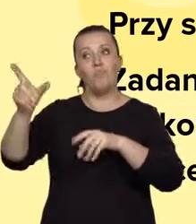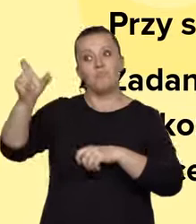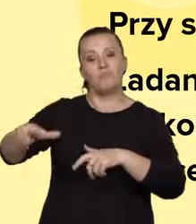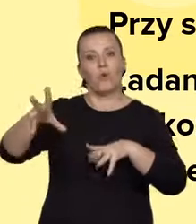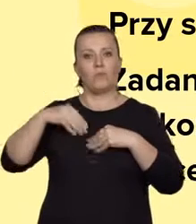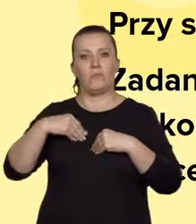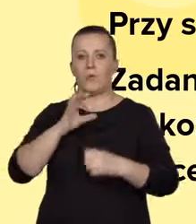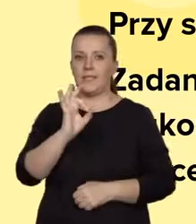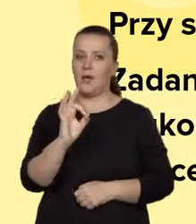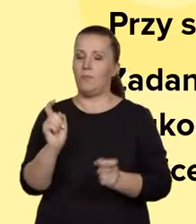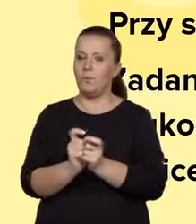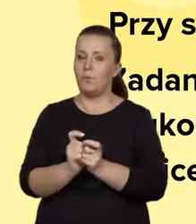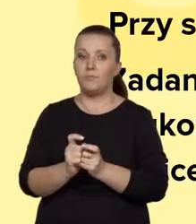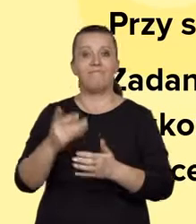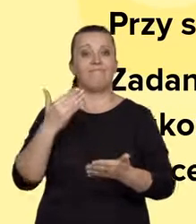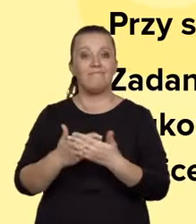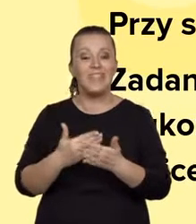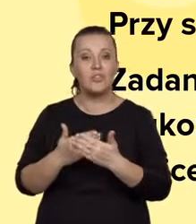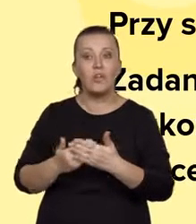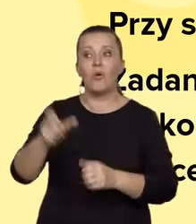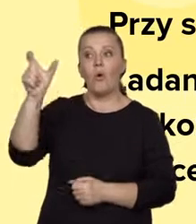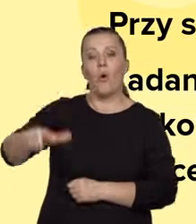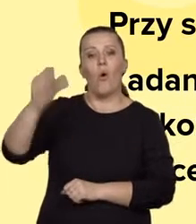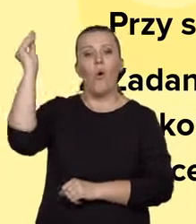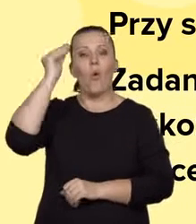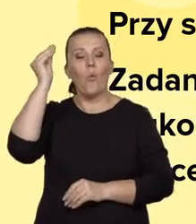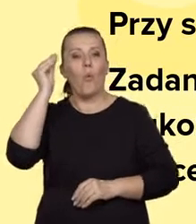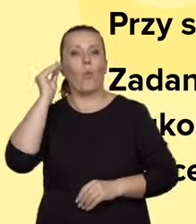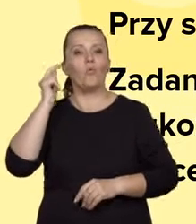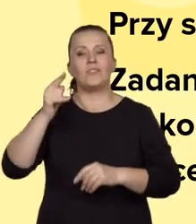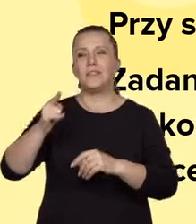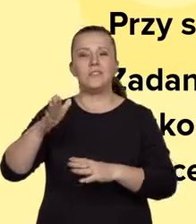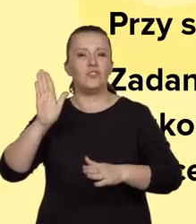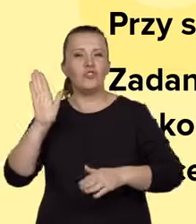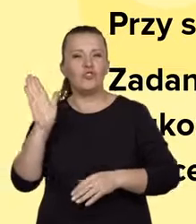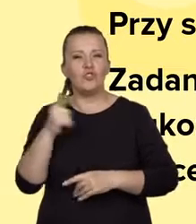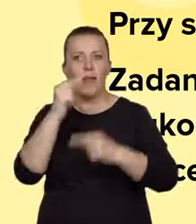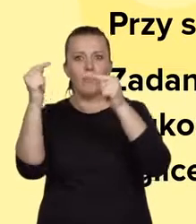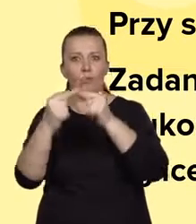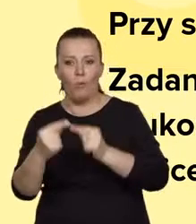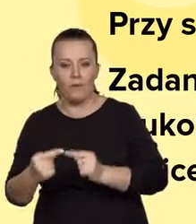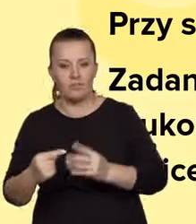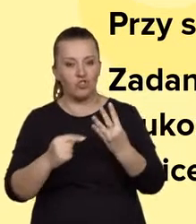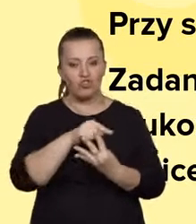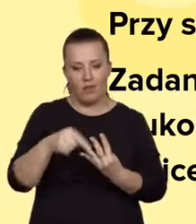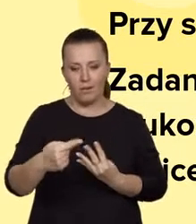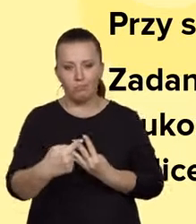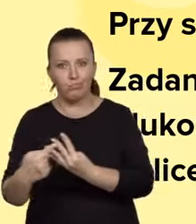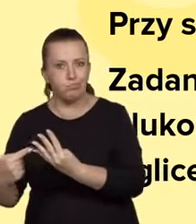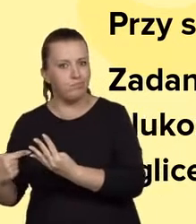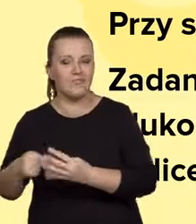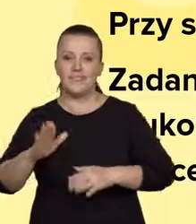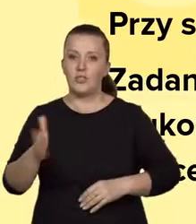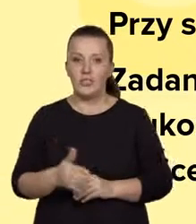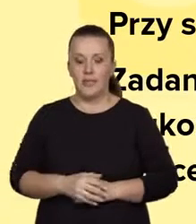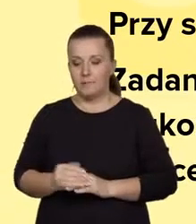0 punktów. Niestety, zdający niepoprawnie zinterpretował wyniki trzeciej serii doświadczeń i pomylił substancje